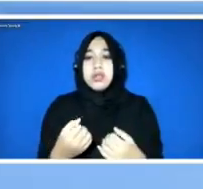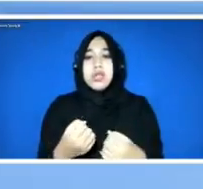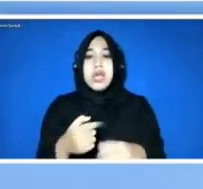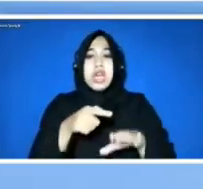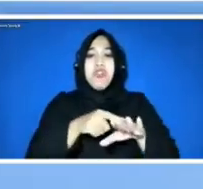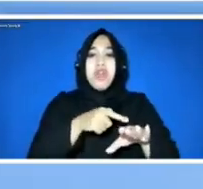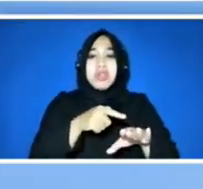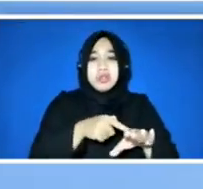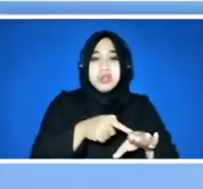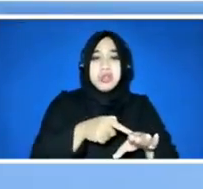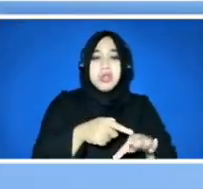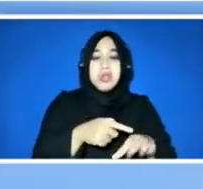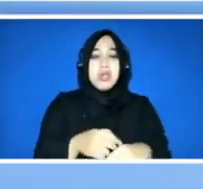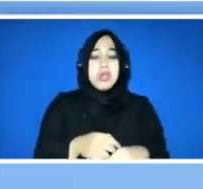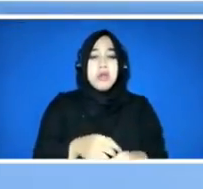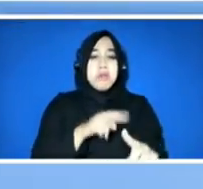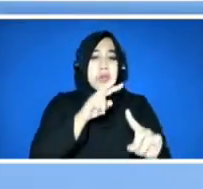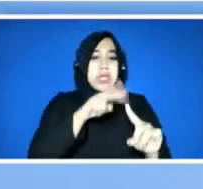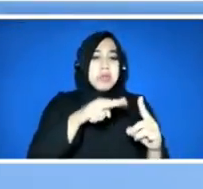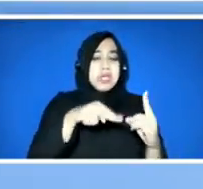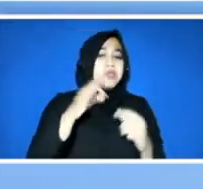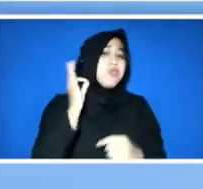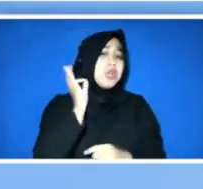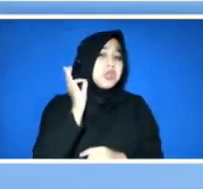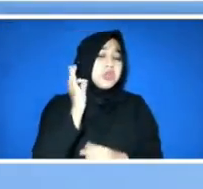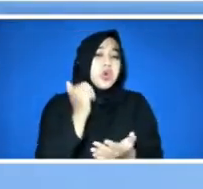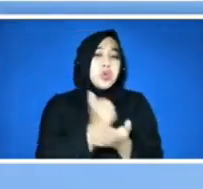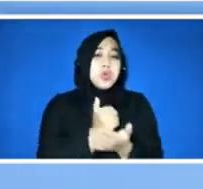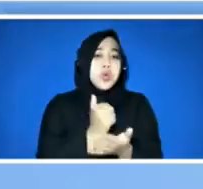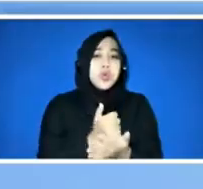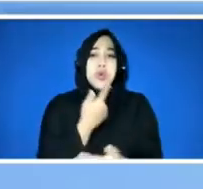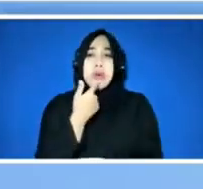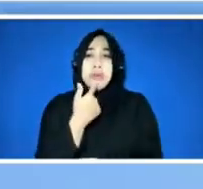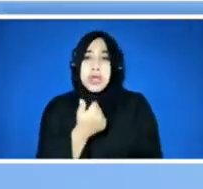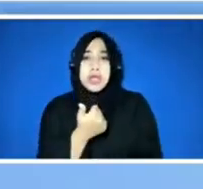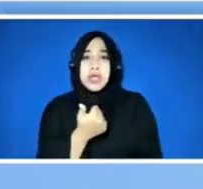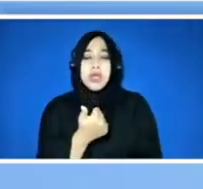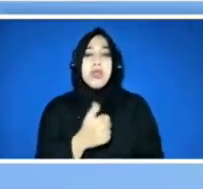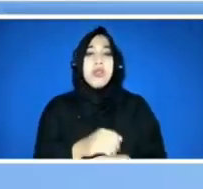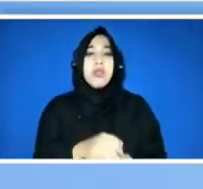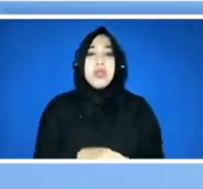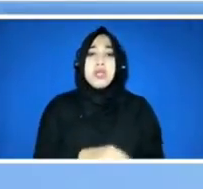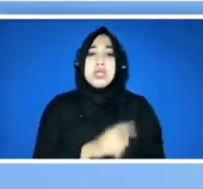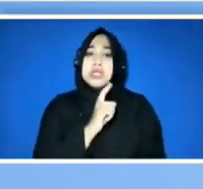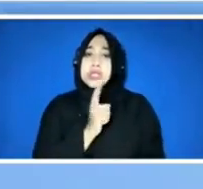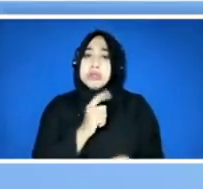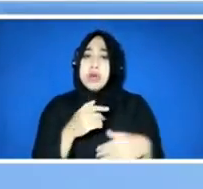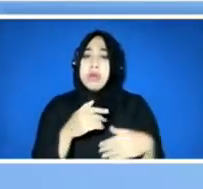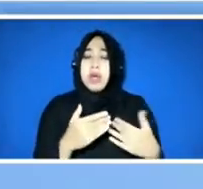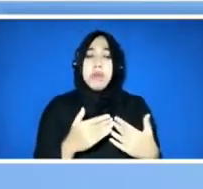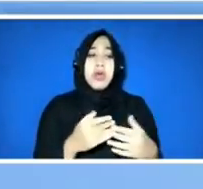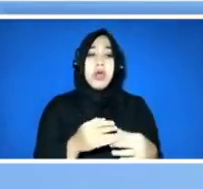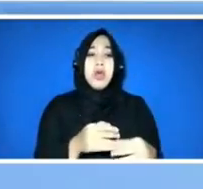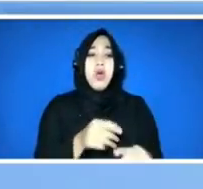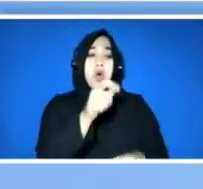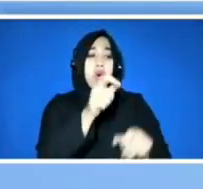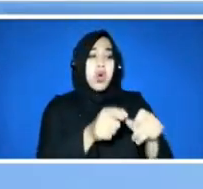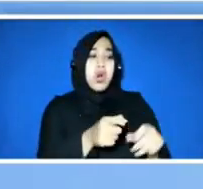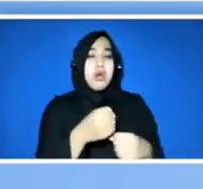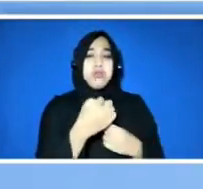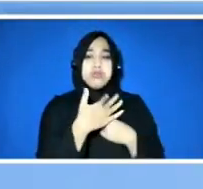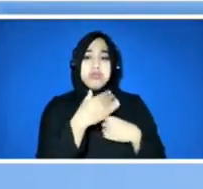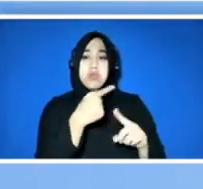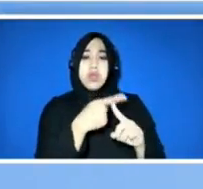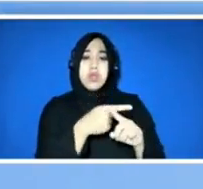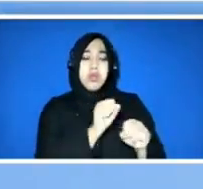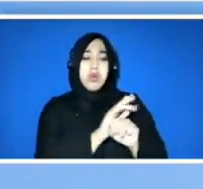terinfeksi. Persepsi resiko juga menjadi hal yang sangat krusial karena ketika seseorang terpapar tapi tidak punya